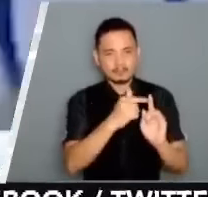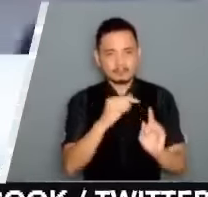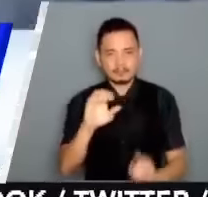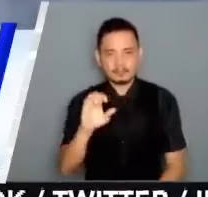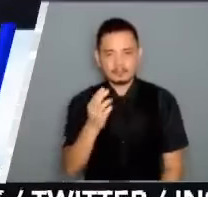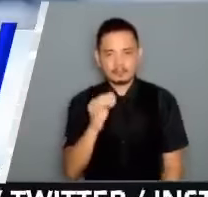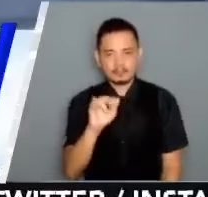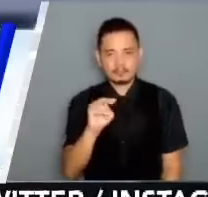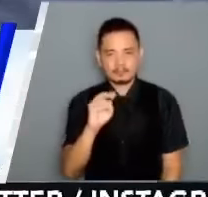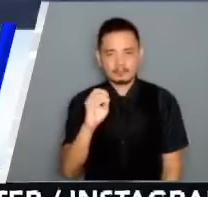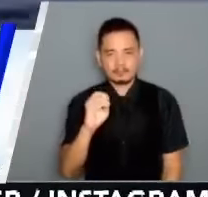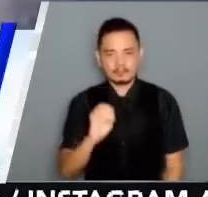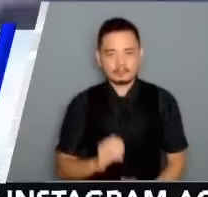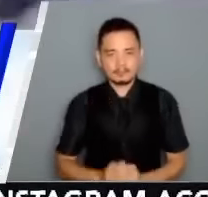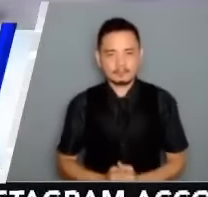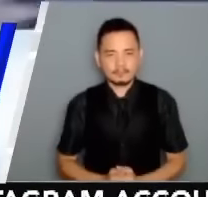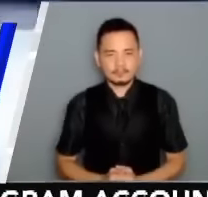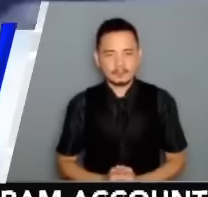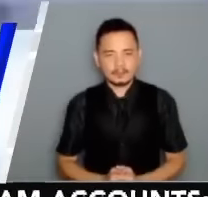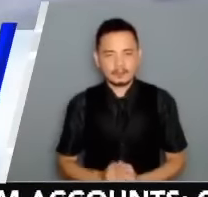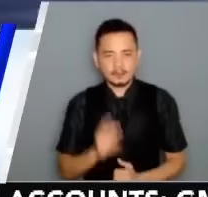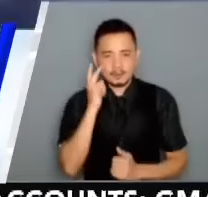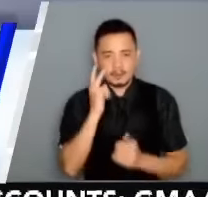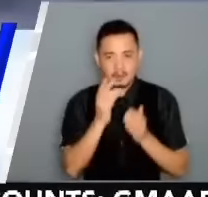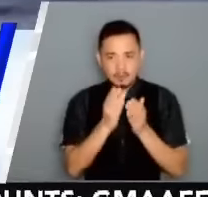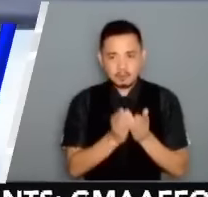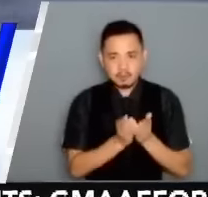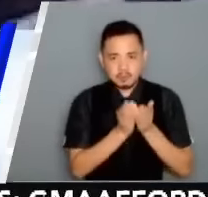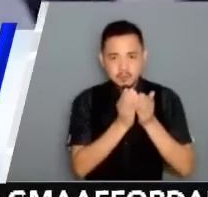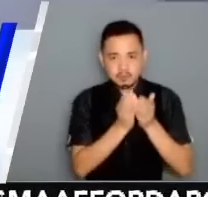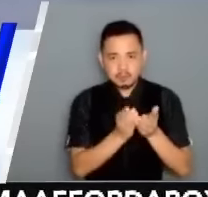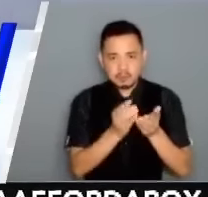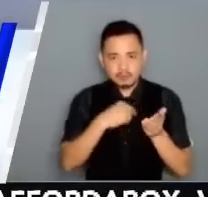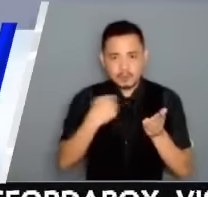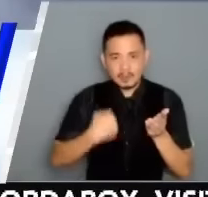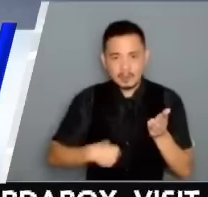Napapaligiran ng mga sasakyang pandagat ng China Coast Guard ang mga taga-Philippine Navy.